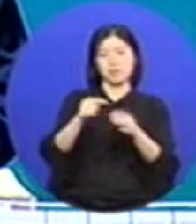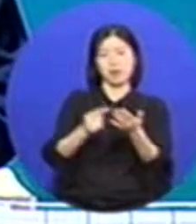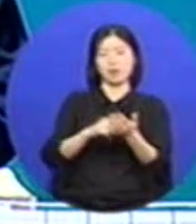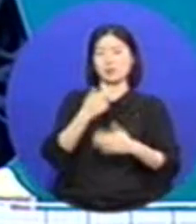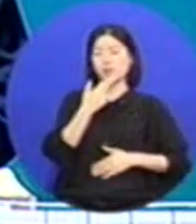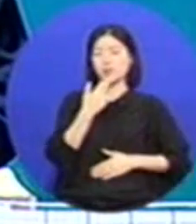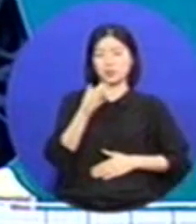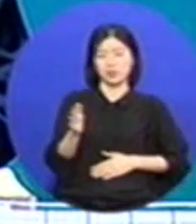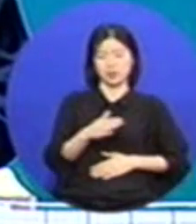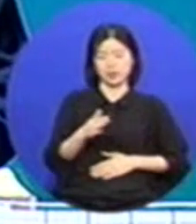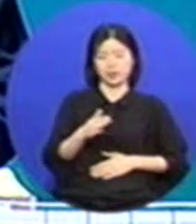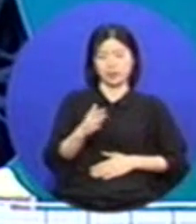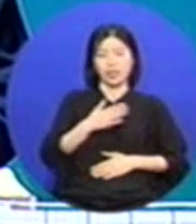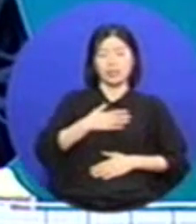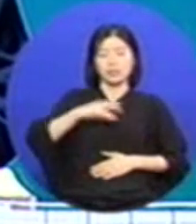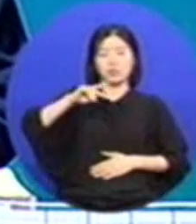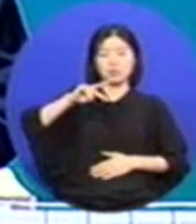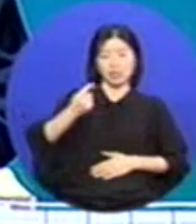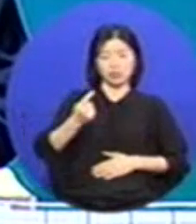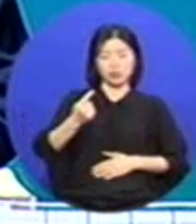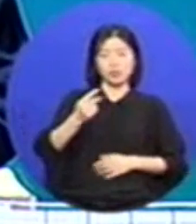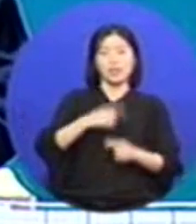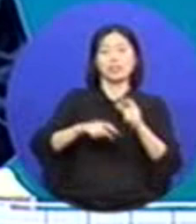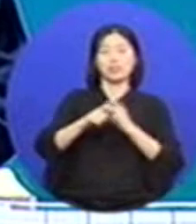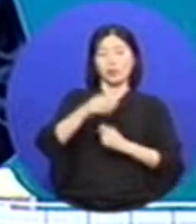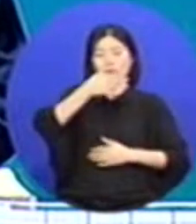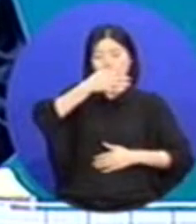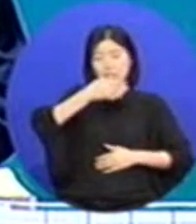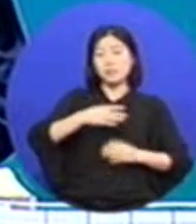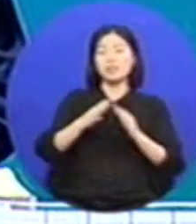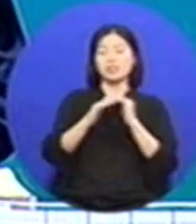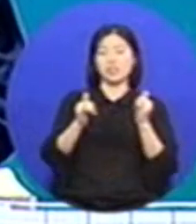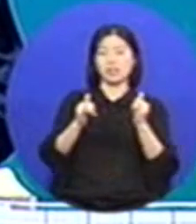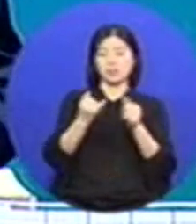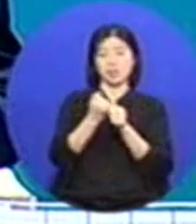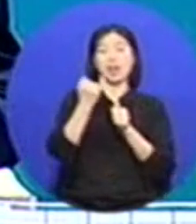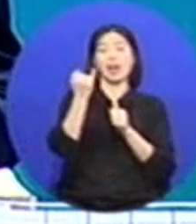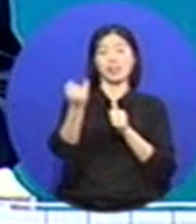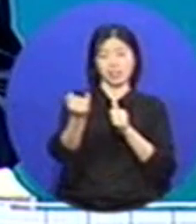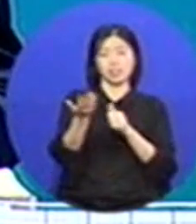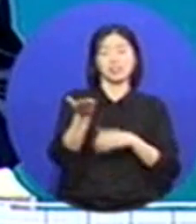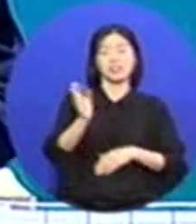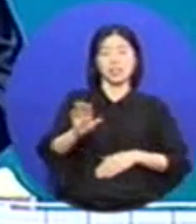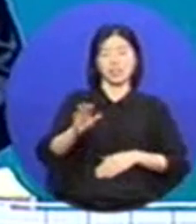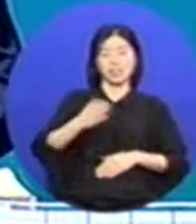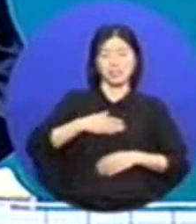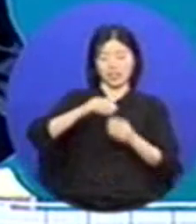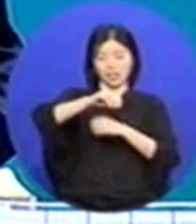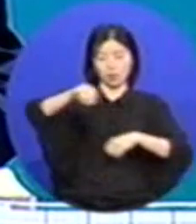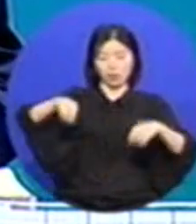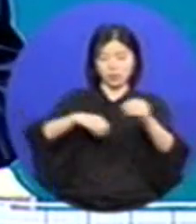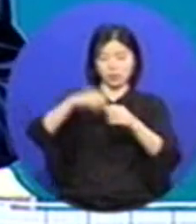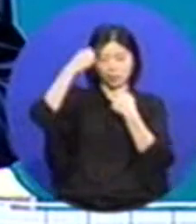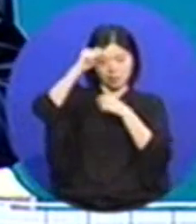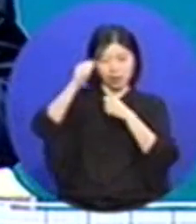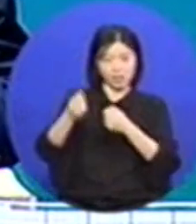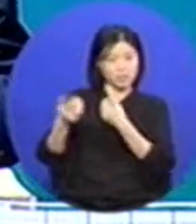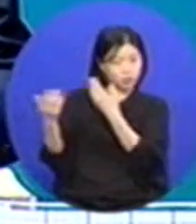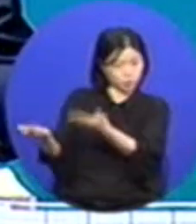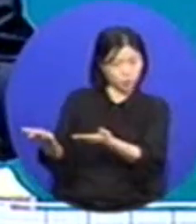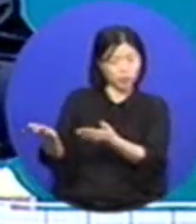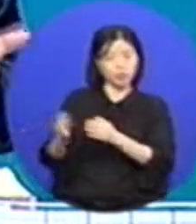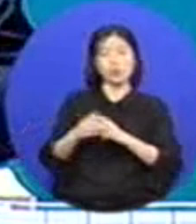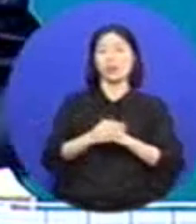저보다도 더 힘들 사람이 제아 내더라 고 보니 제가 오히려 달을 쓰여 주거나 또는